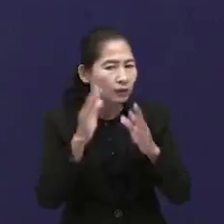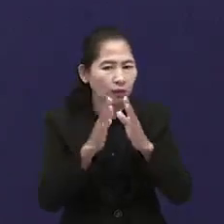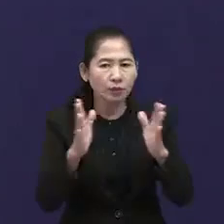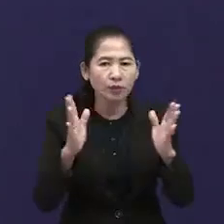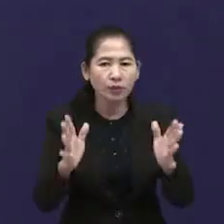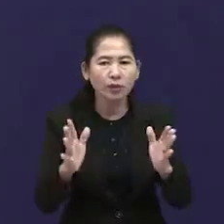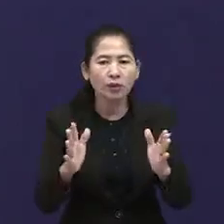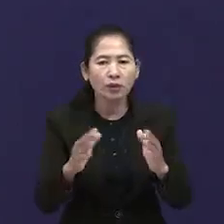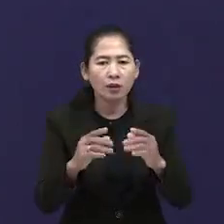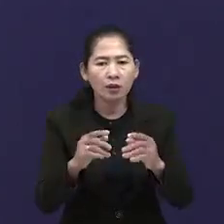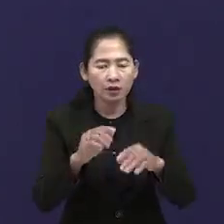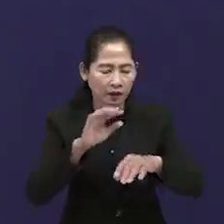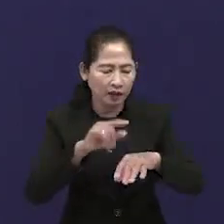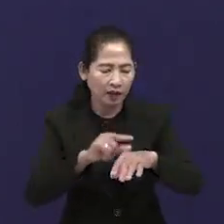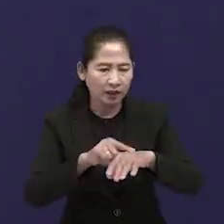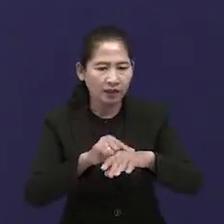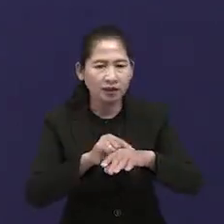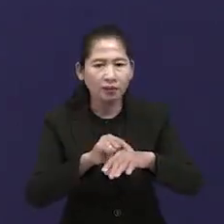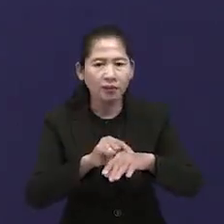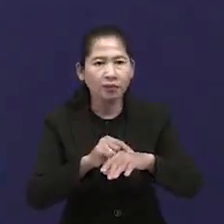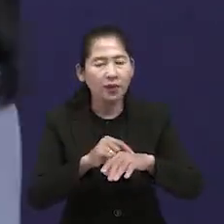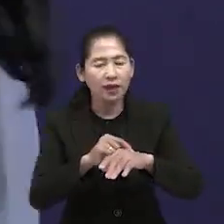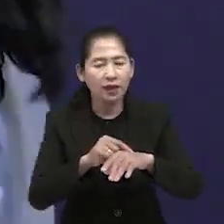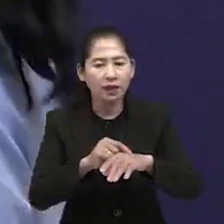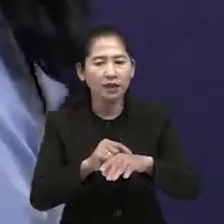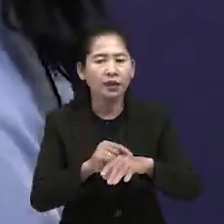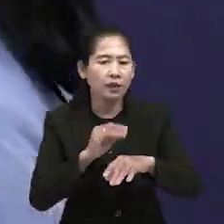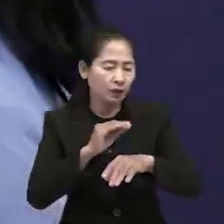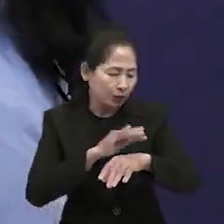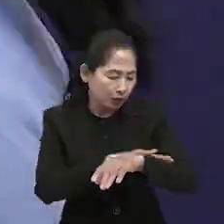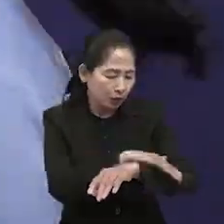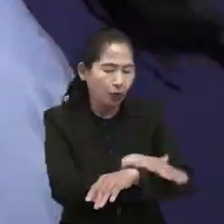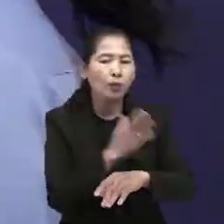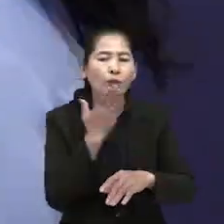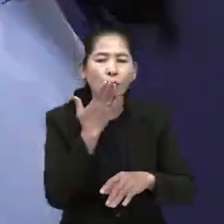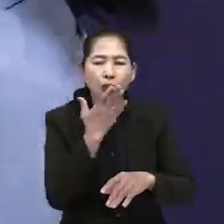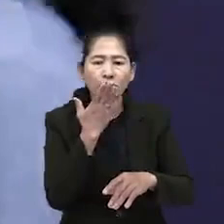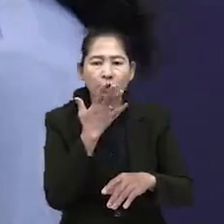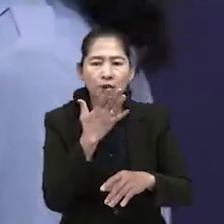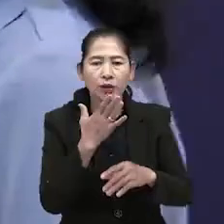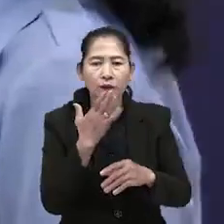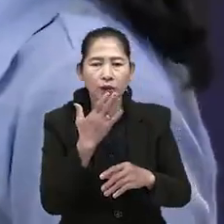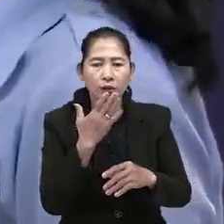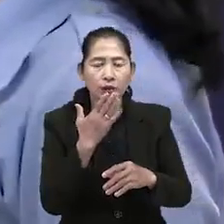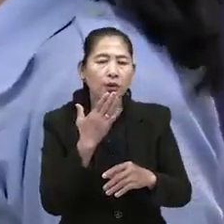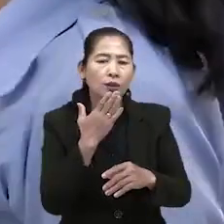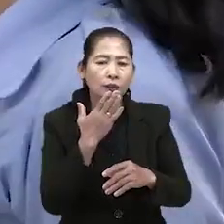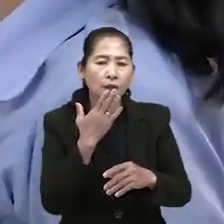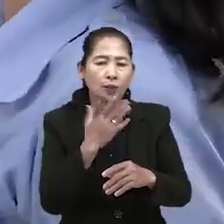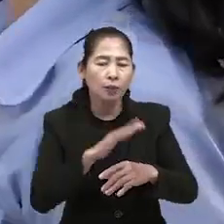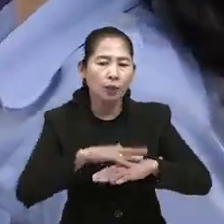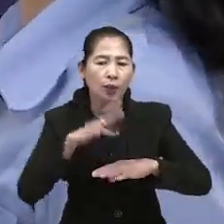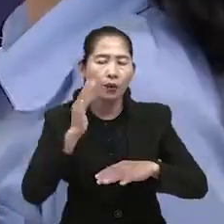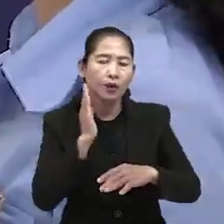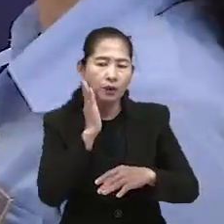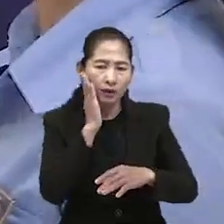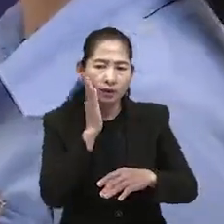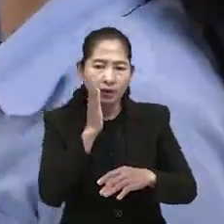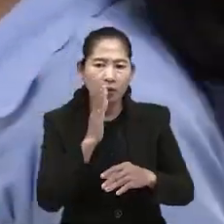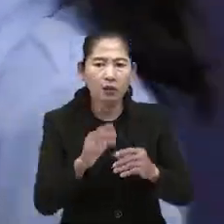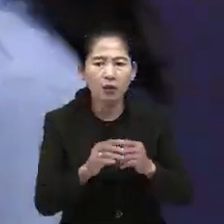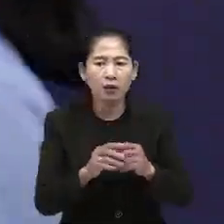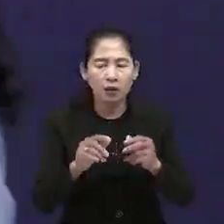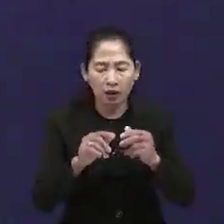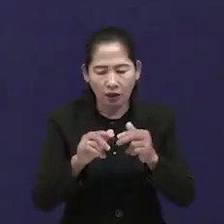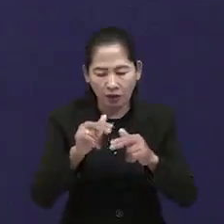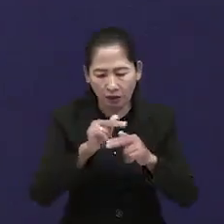ធំរីឯស្បែកនឹងរោមពណ៌សចាសម្បុរសរោមពណ៌សណាកូនណាជ្រូកនេះមានដងខ្លួនទ្រវែងឯខ្ន